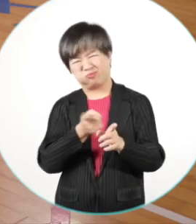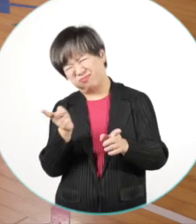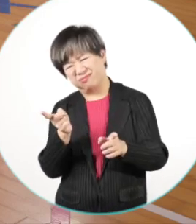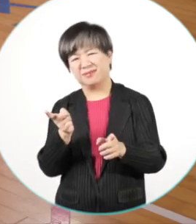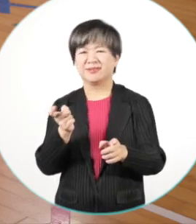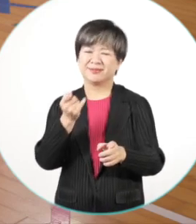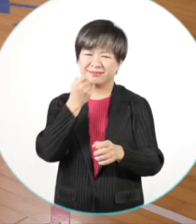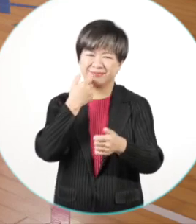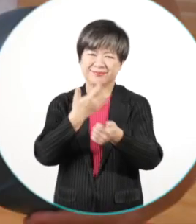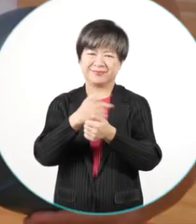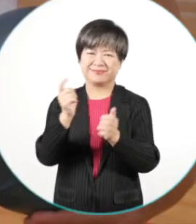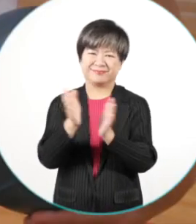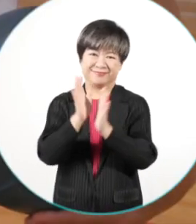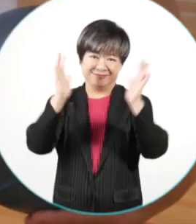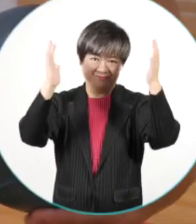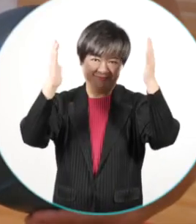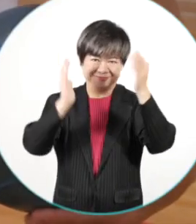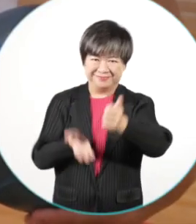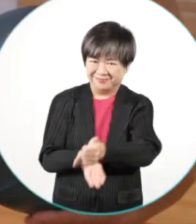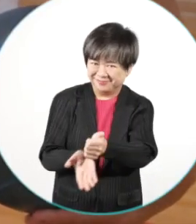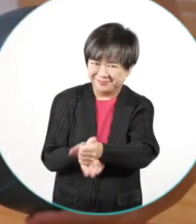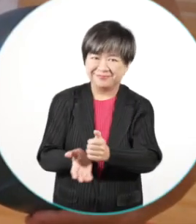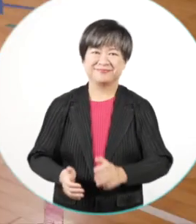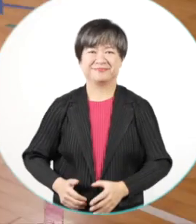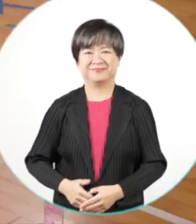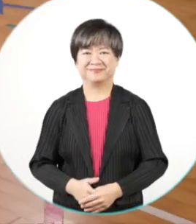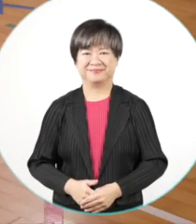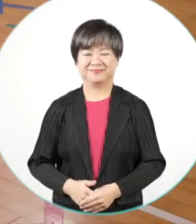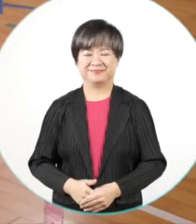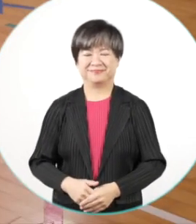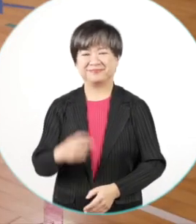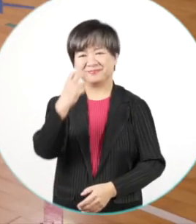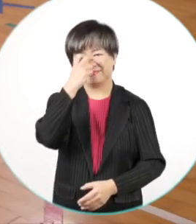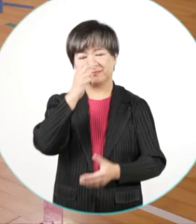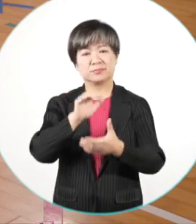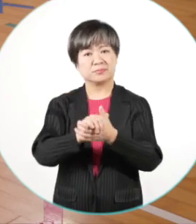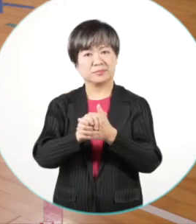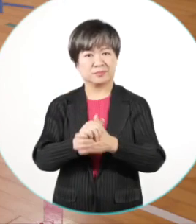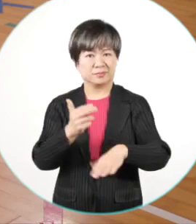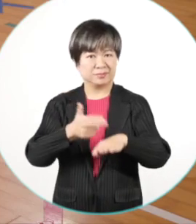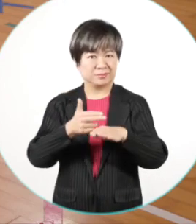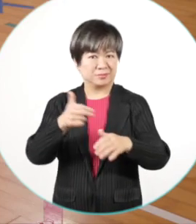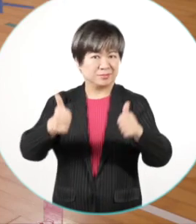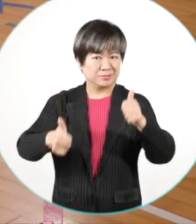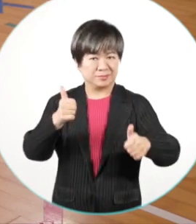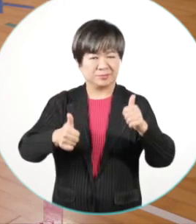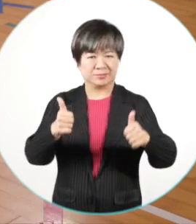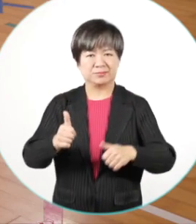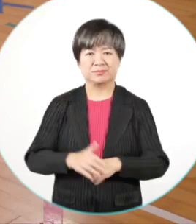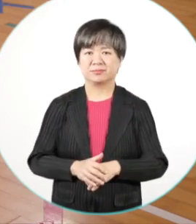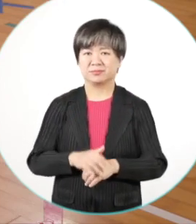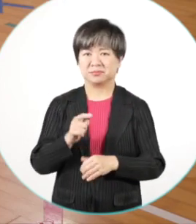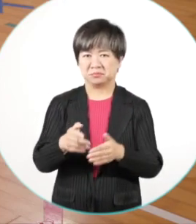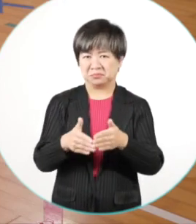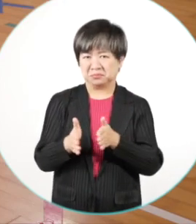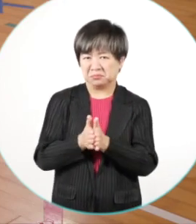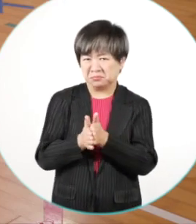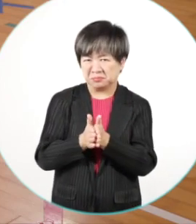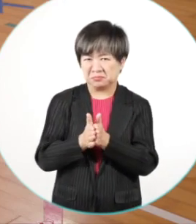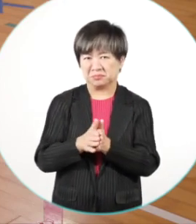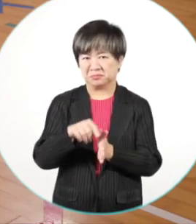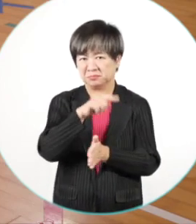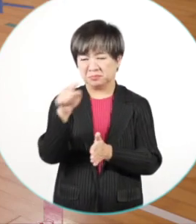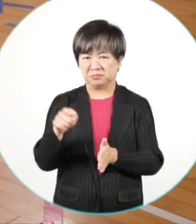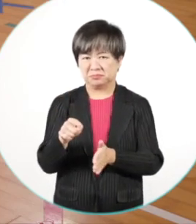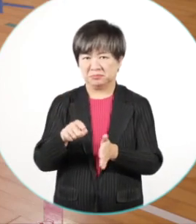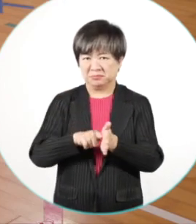是可以给予掌声来鼓励选手的。视觉障碍者的竞技型运动都会非常要求选手在当